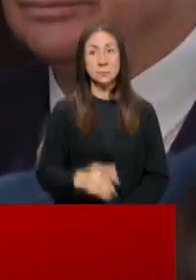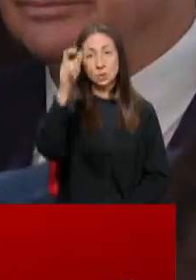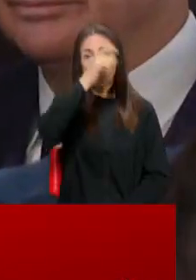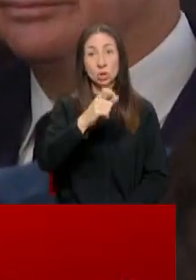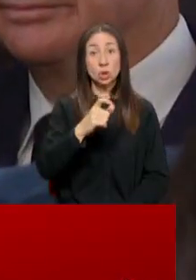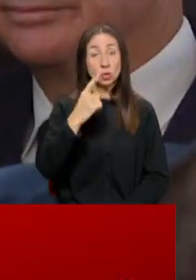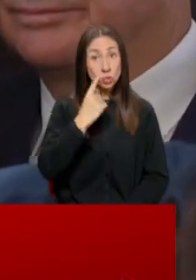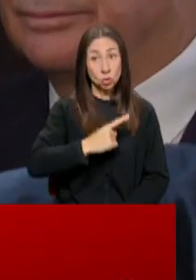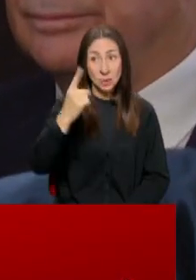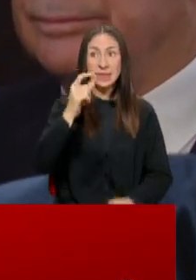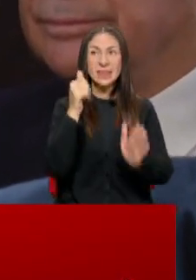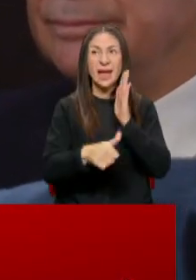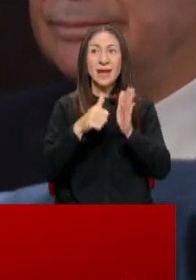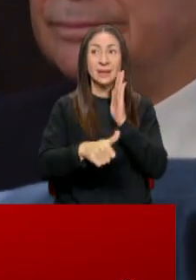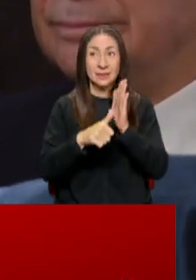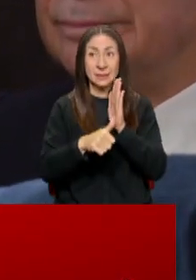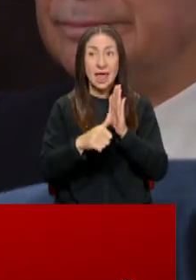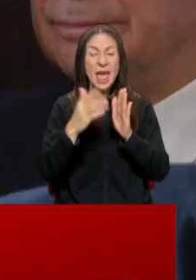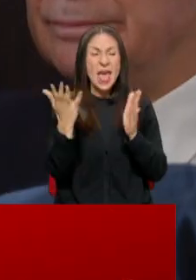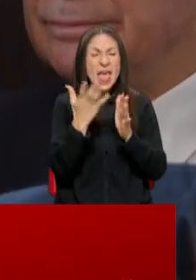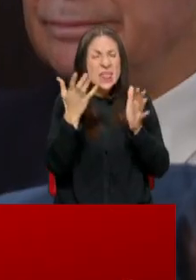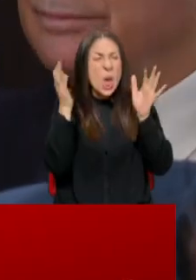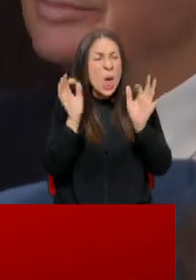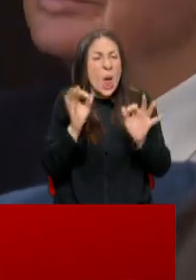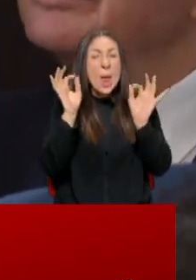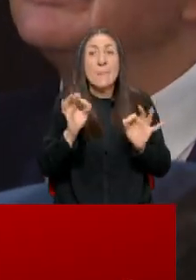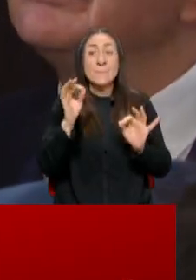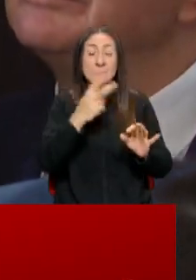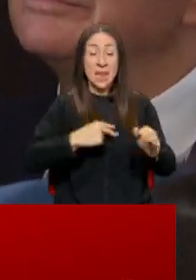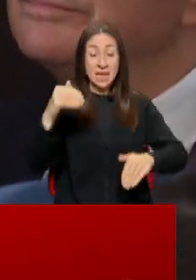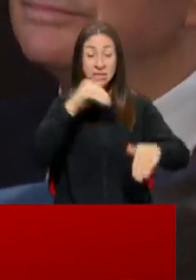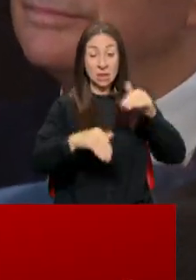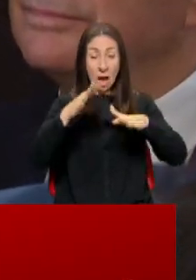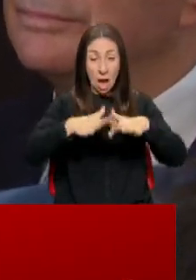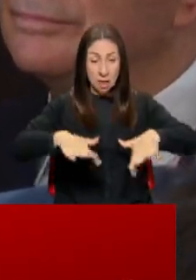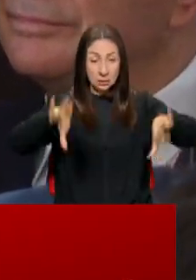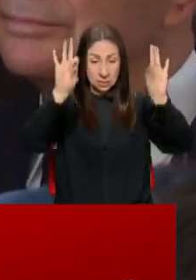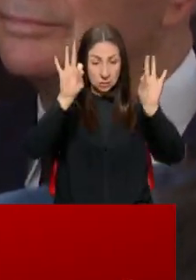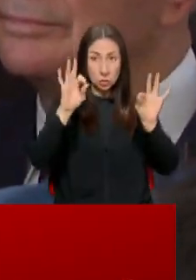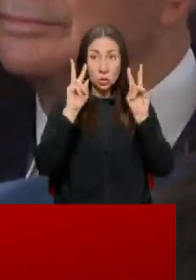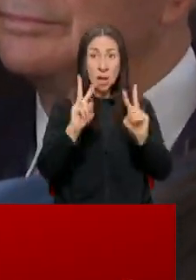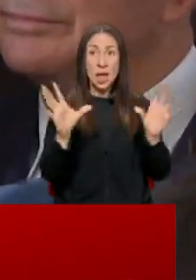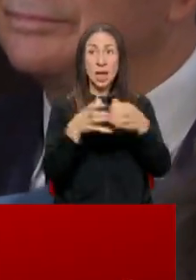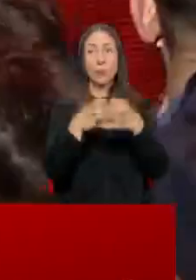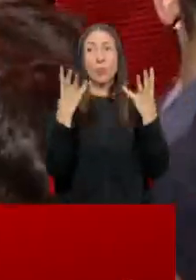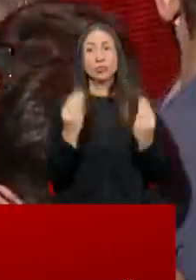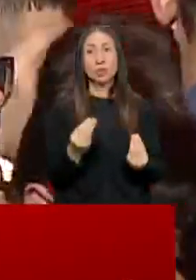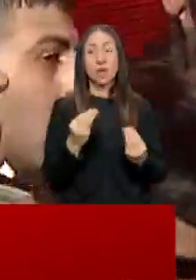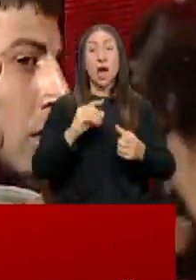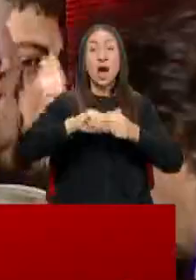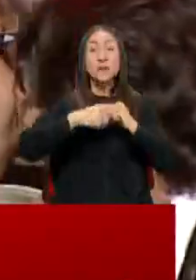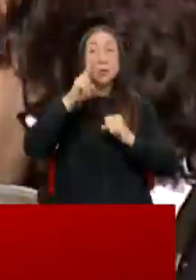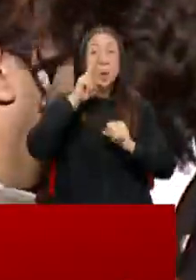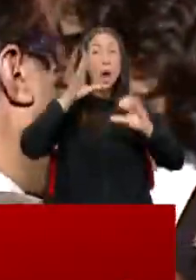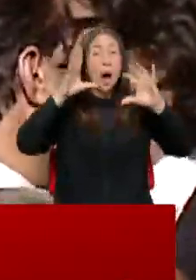Türkiye Cumhuriyeti tarihinin en iddialı yerel seçim hazırlığını ortaya koyacak olan ekip olacağız. Hafta